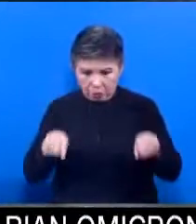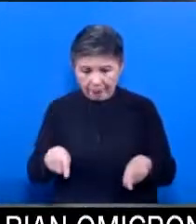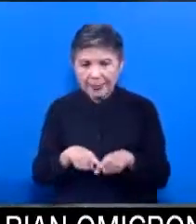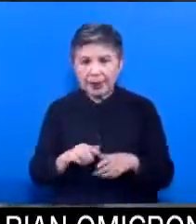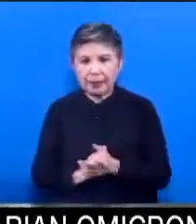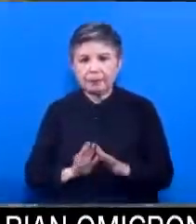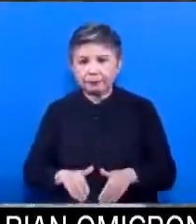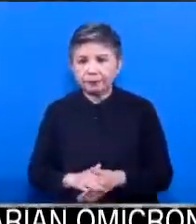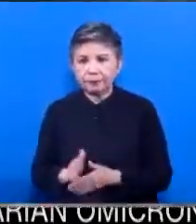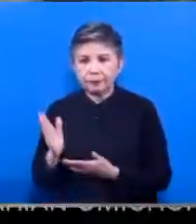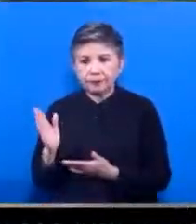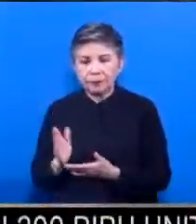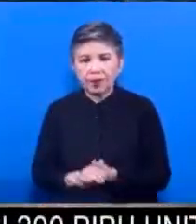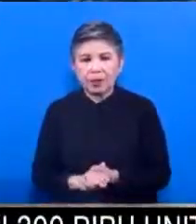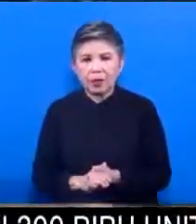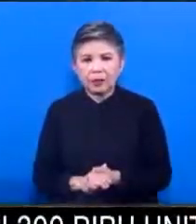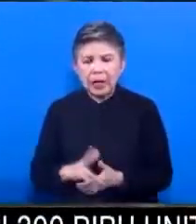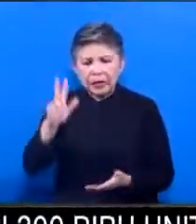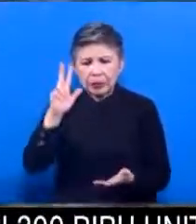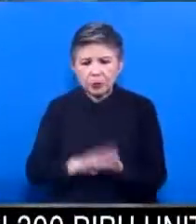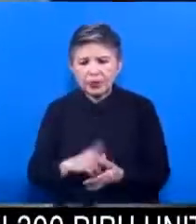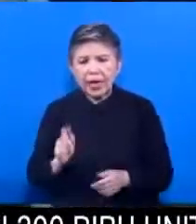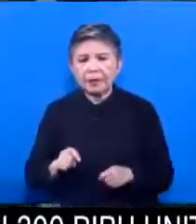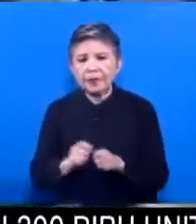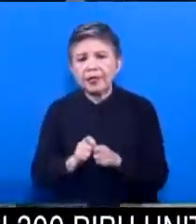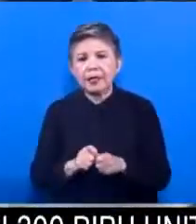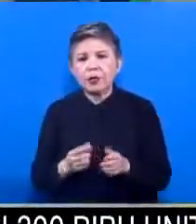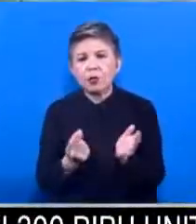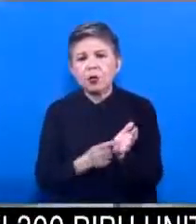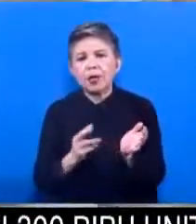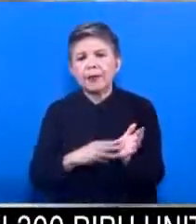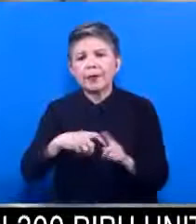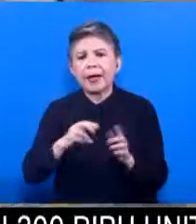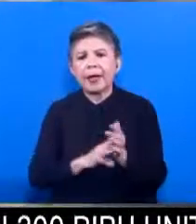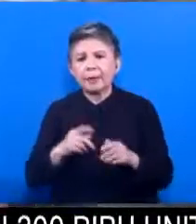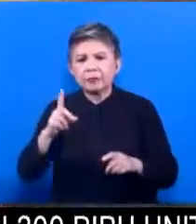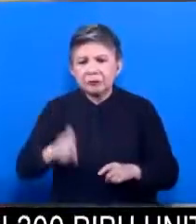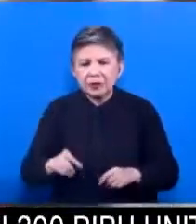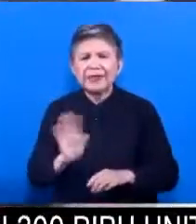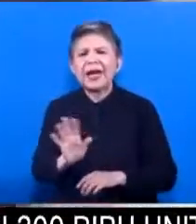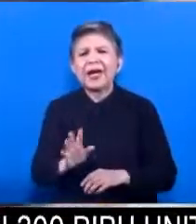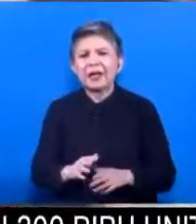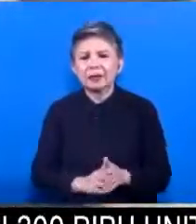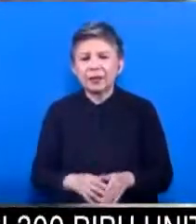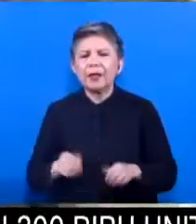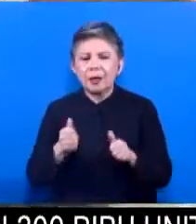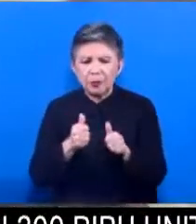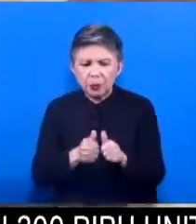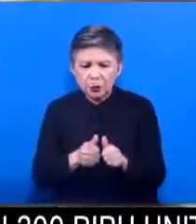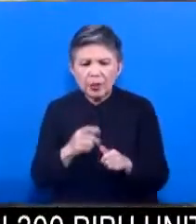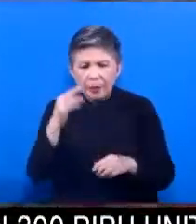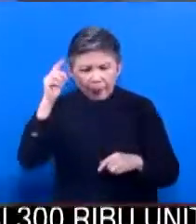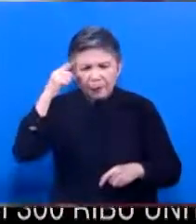Namun Tulus menambahkan, jangan sampai kebijakan ini mematikan industri kecil UMKM. Pemerintah diminta melakukan pendampingan,